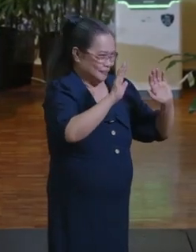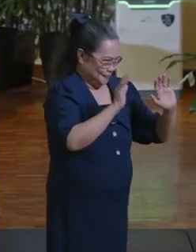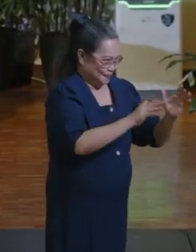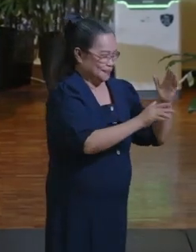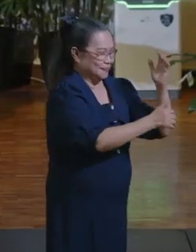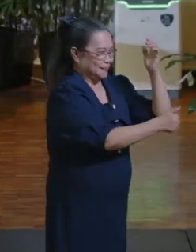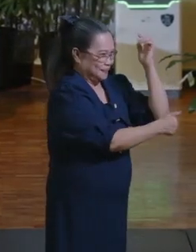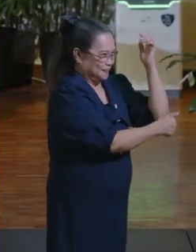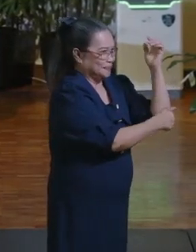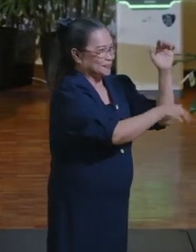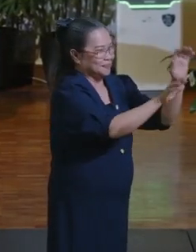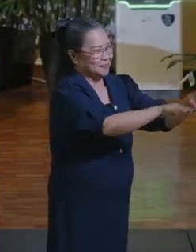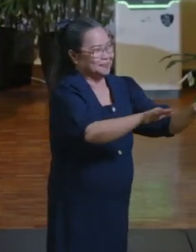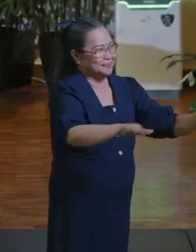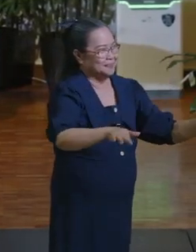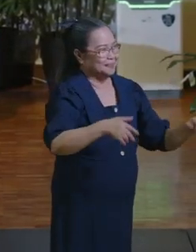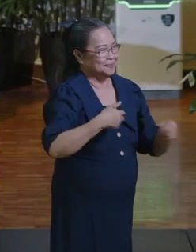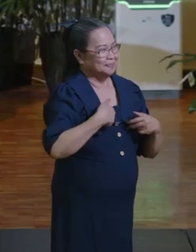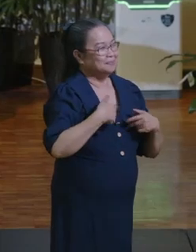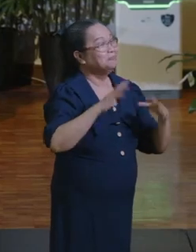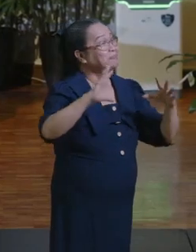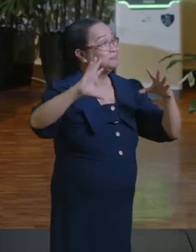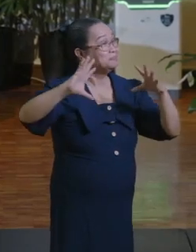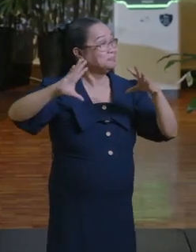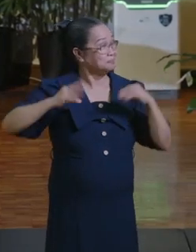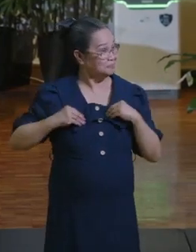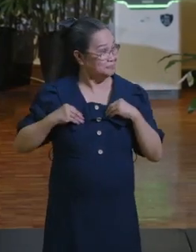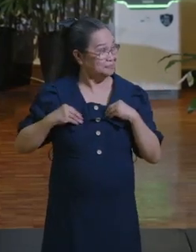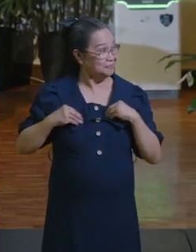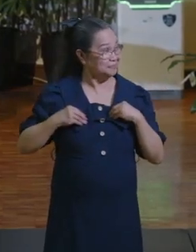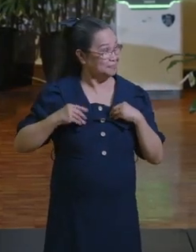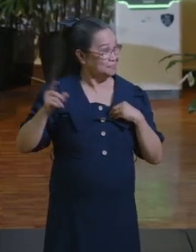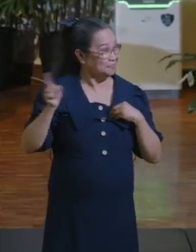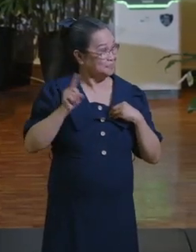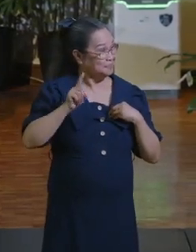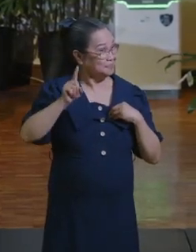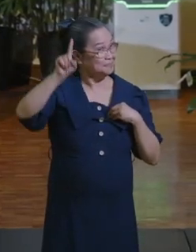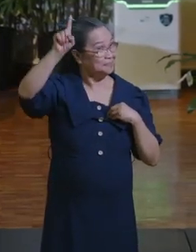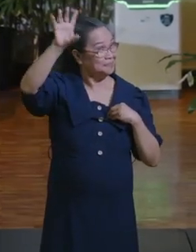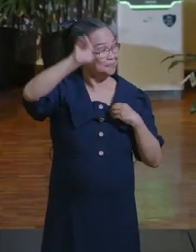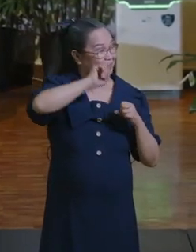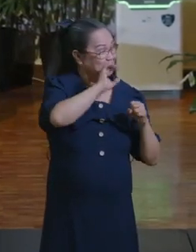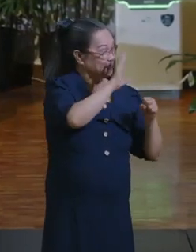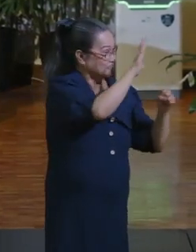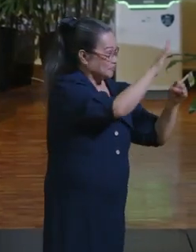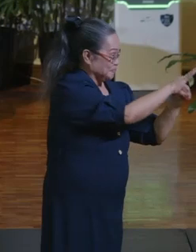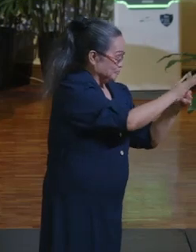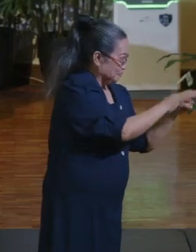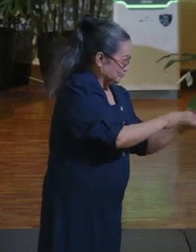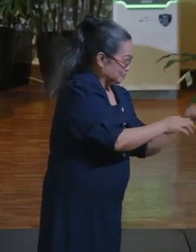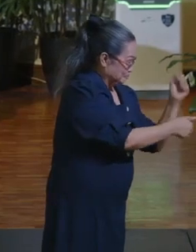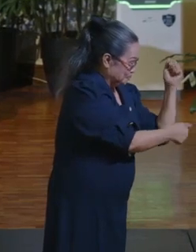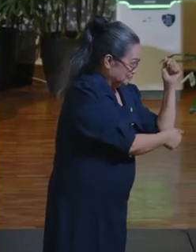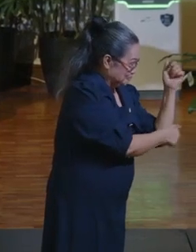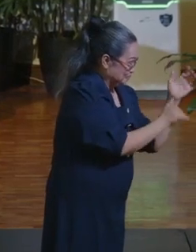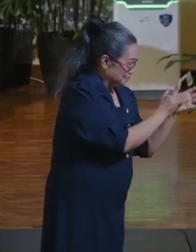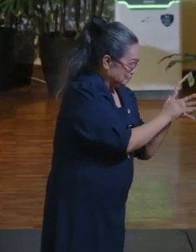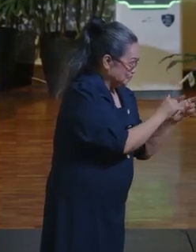ng Diyos ay tagapagmana ng pangako ng Diyos kay